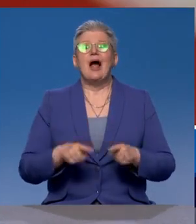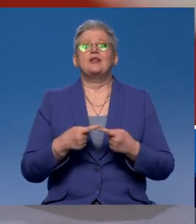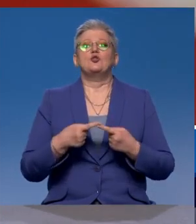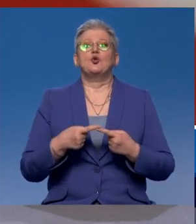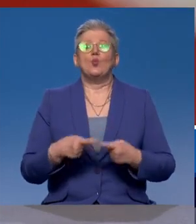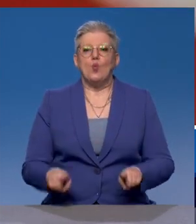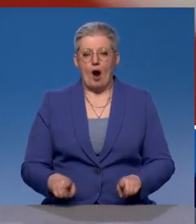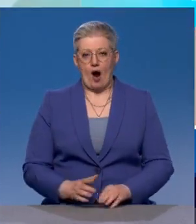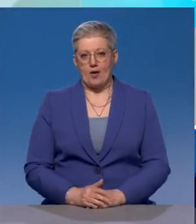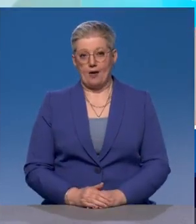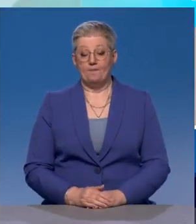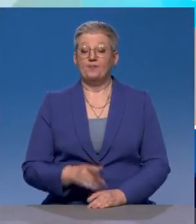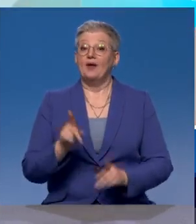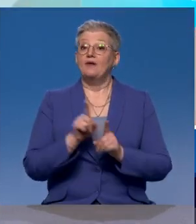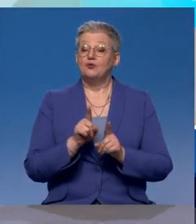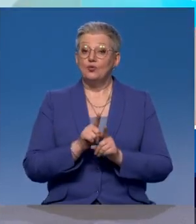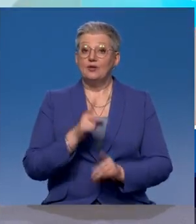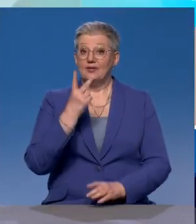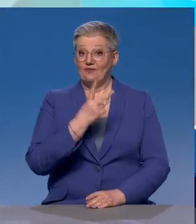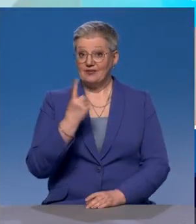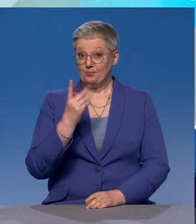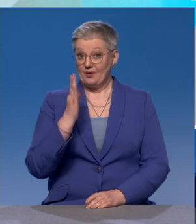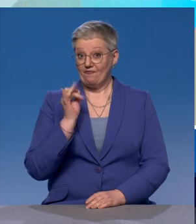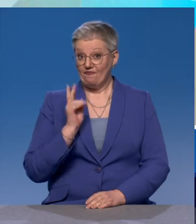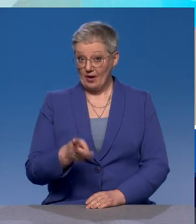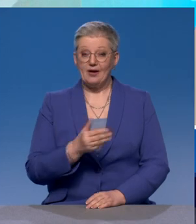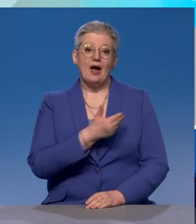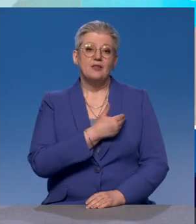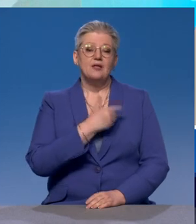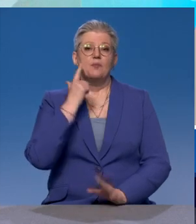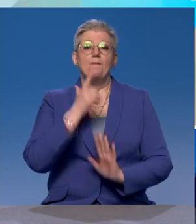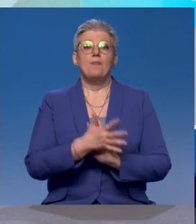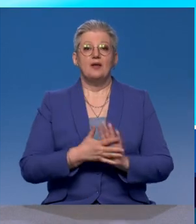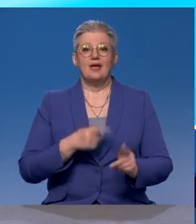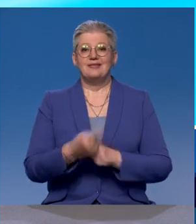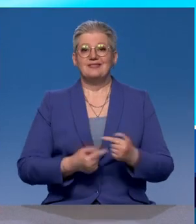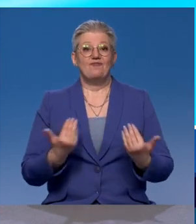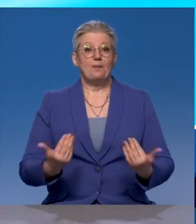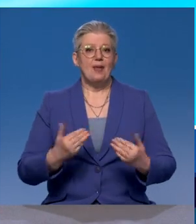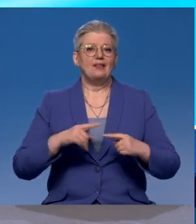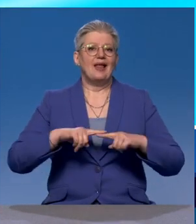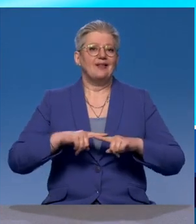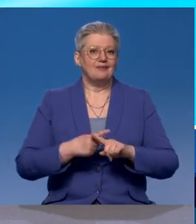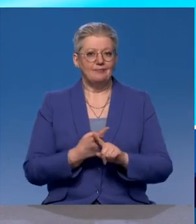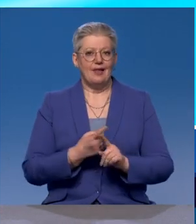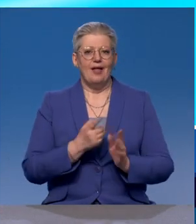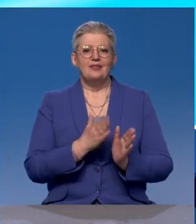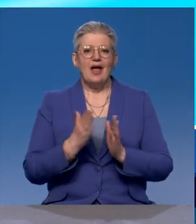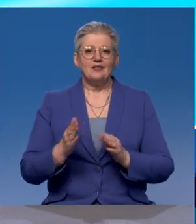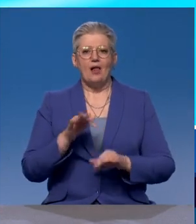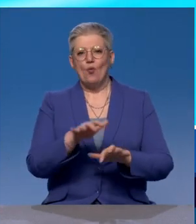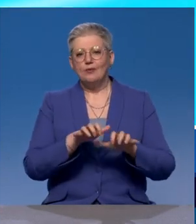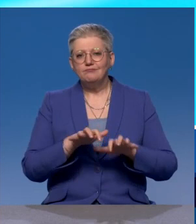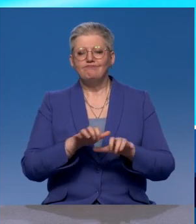другая. Знаете, все-таки 21 век, и хотелось бы вот еще что понять. Вот современные технологии, они как-то могут помочь в